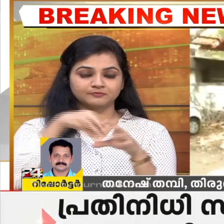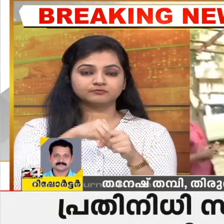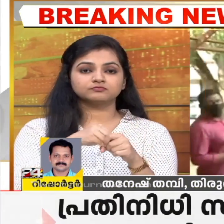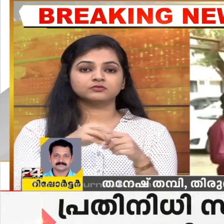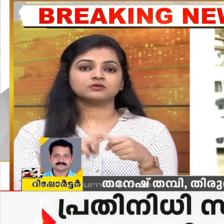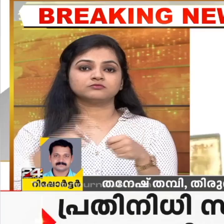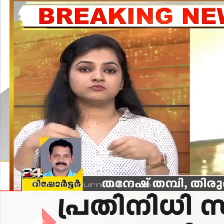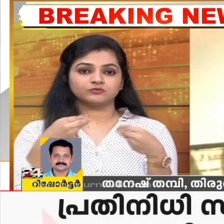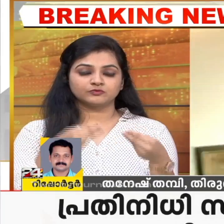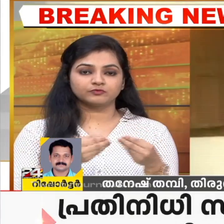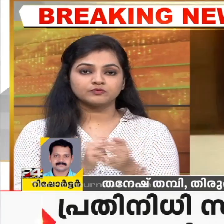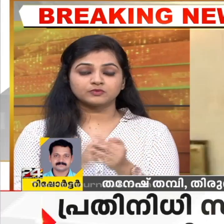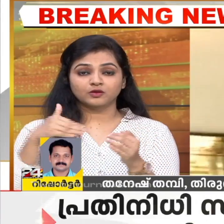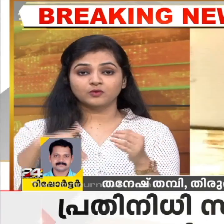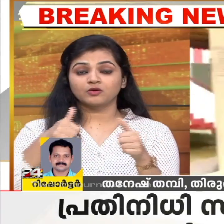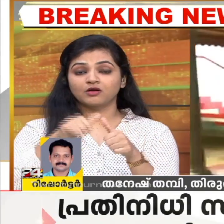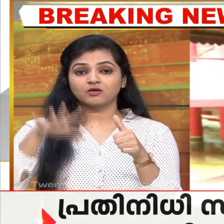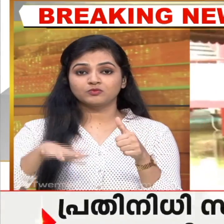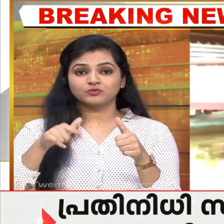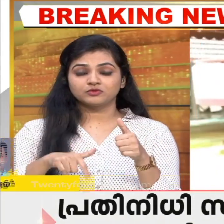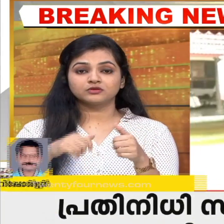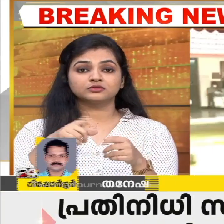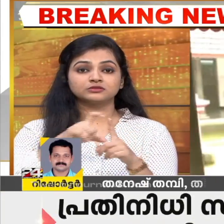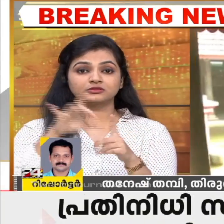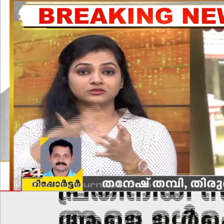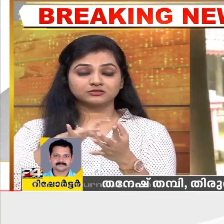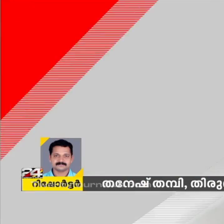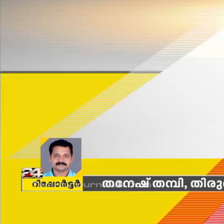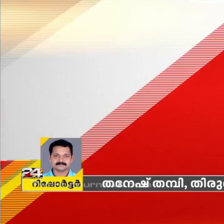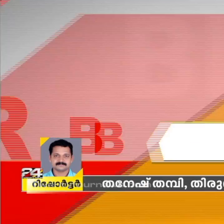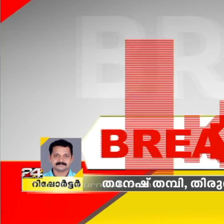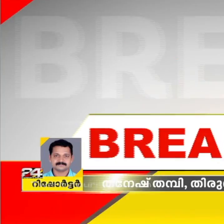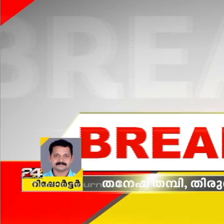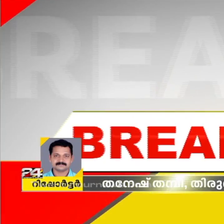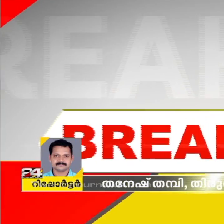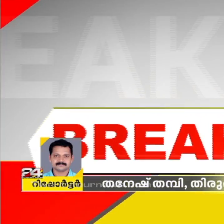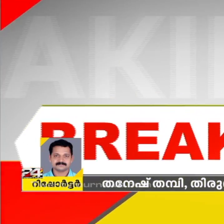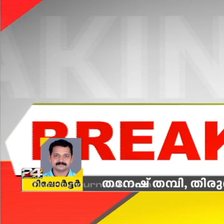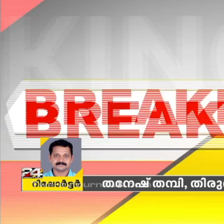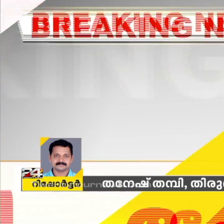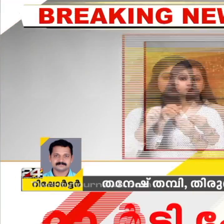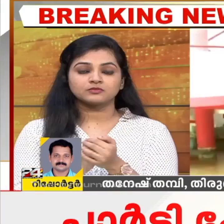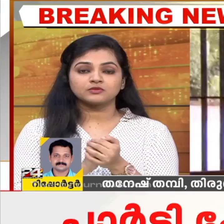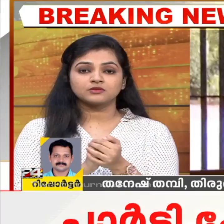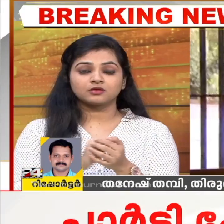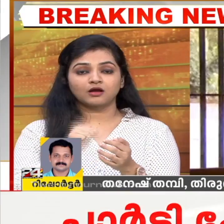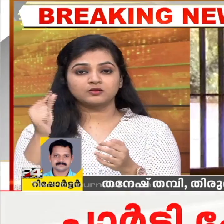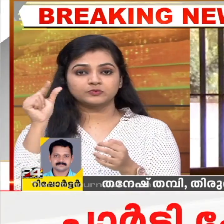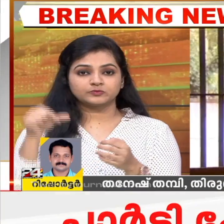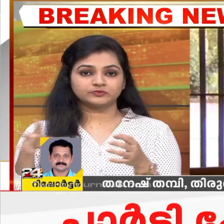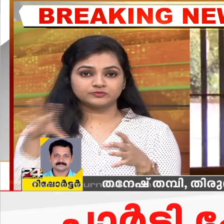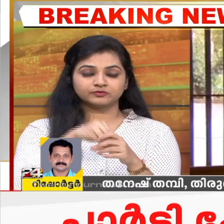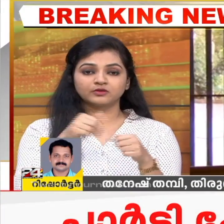ഇപ്പോൾ ആലപ്പുഴ ജില്ലാ നേതൃത്വവും പാർട്ടി കോൺഗ്രസ് പട്ടികയിൽ നിന്ന് അദ്ദേഹത്തെ ഒഴിവാക്കിയിരിക്കുകയാണ്. പകരം ജില്ലാ സെക്രട്ടേറിയറ്റ് അംഗം എ മഹേന്ദ്രനെ